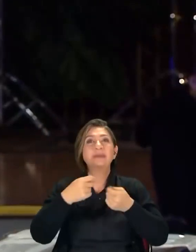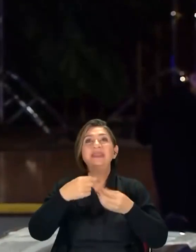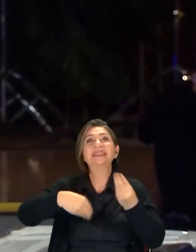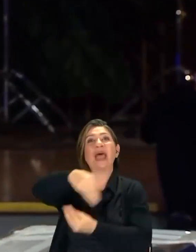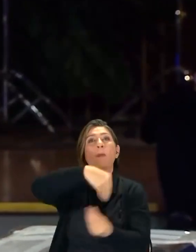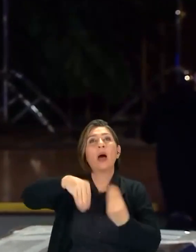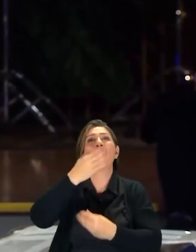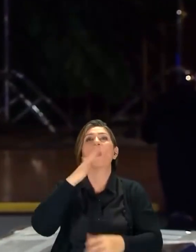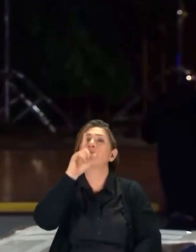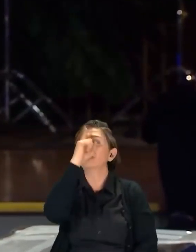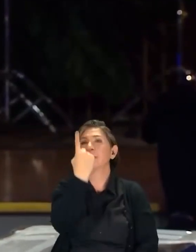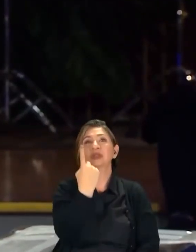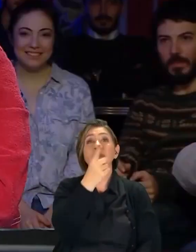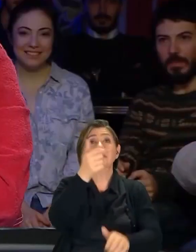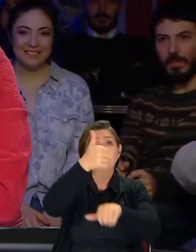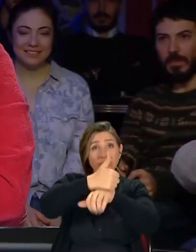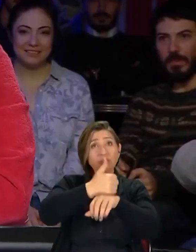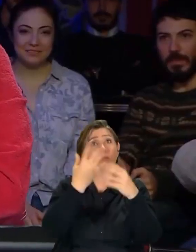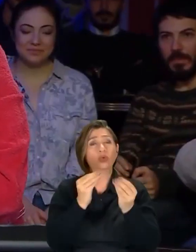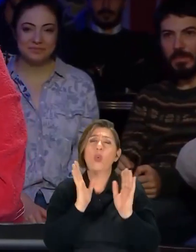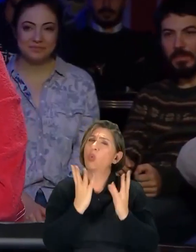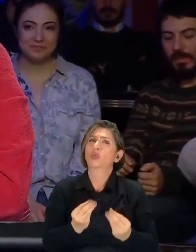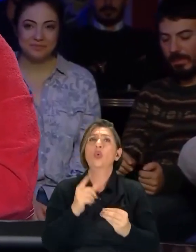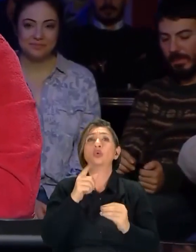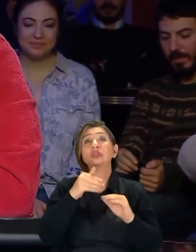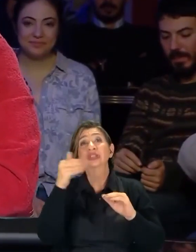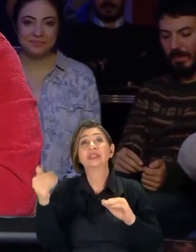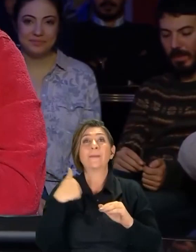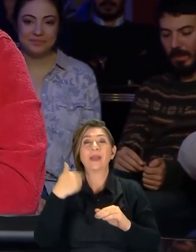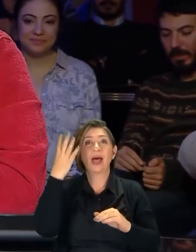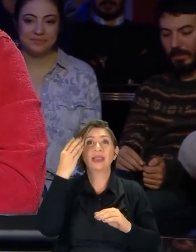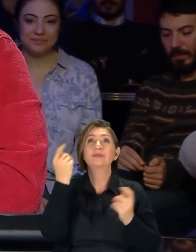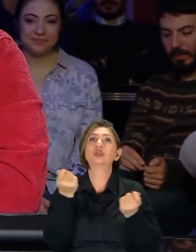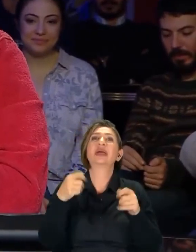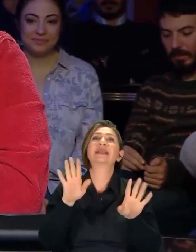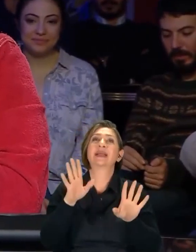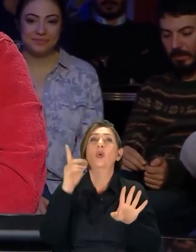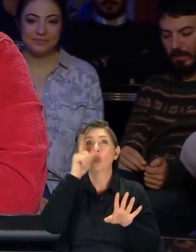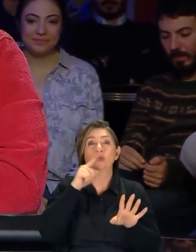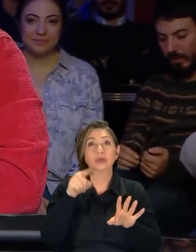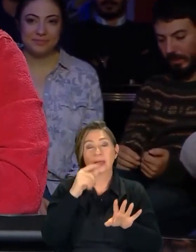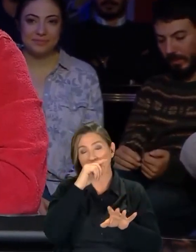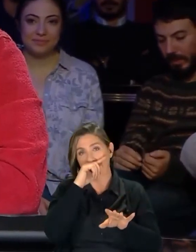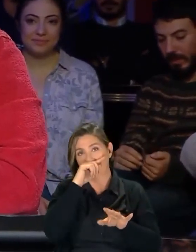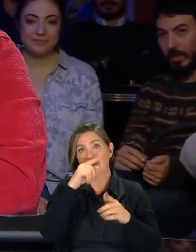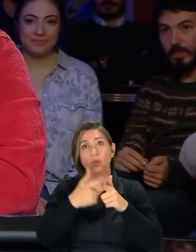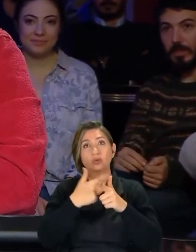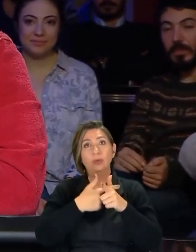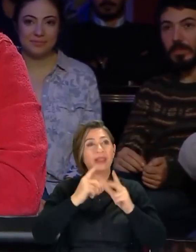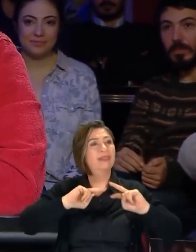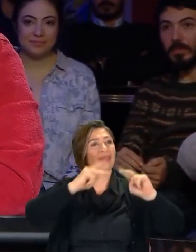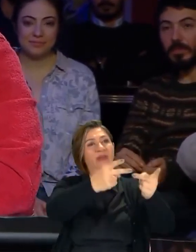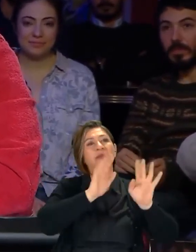Yok başım durduğun sürece olur Onun haricinde benim anladığım işler değil yani dolayısıyla da zaten otelimi de bir